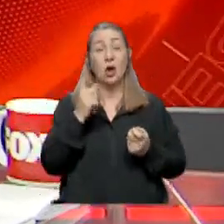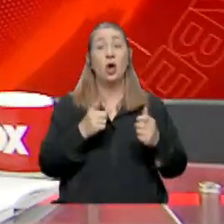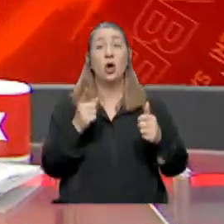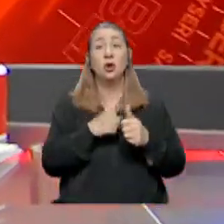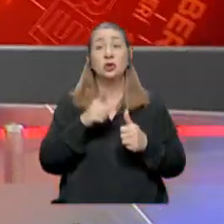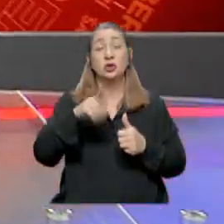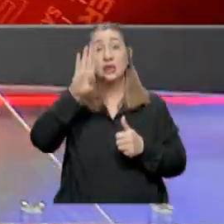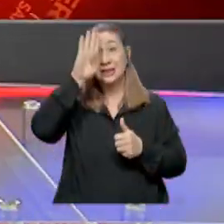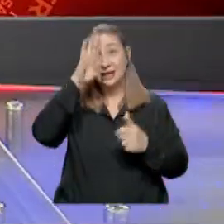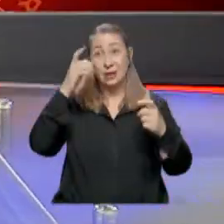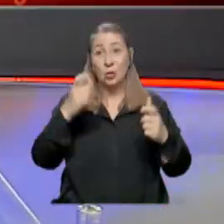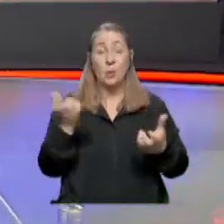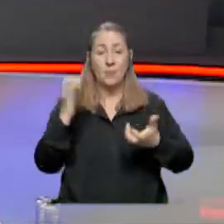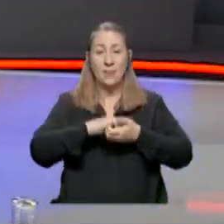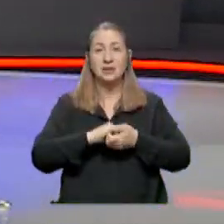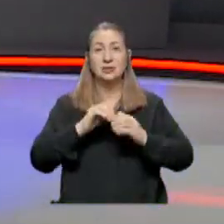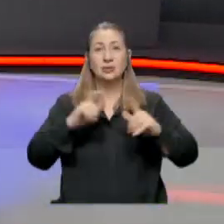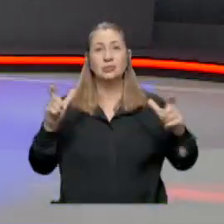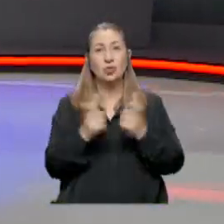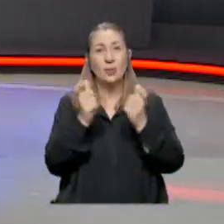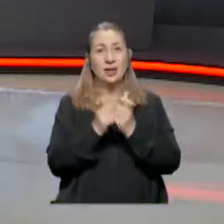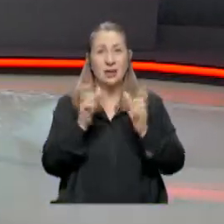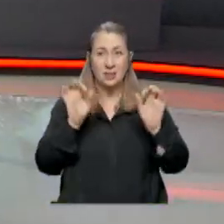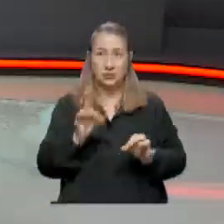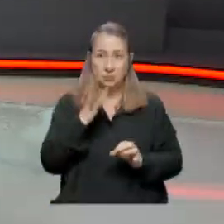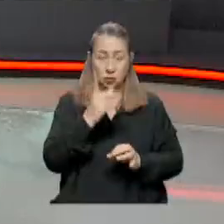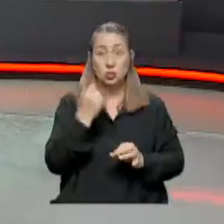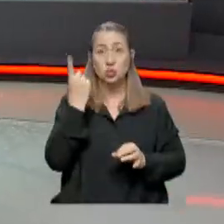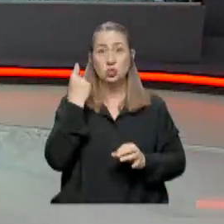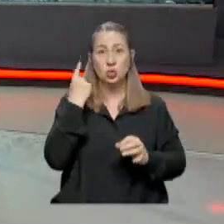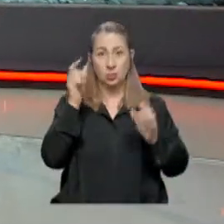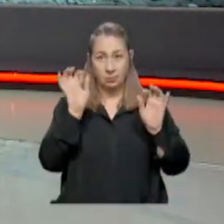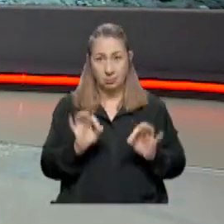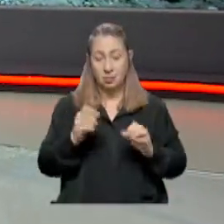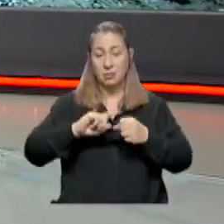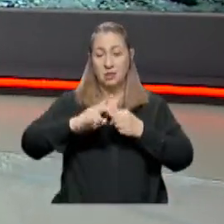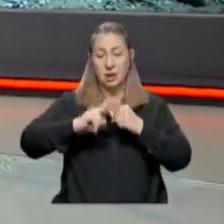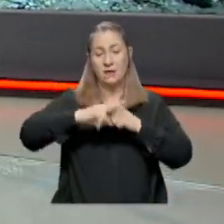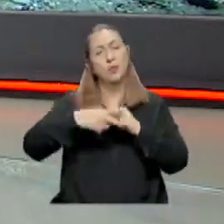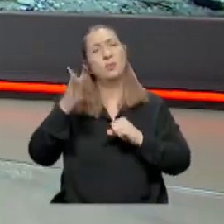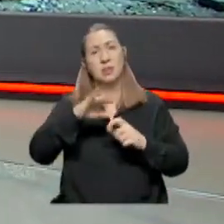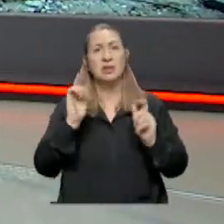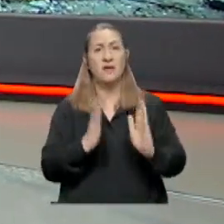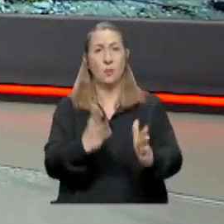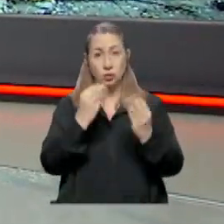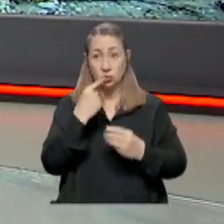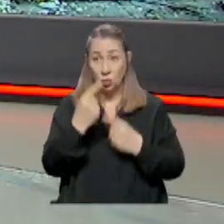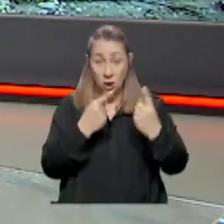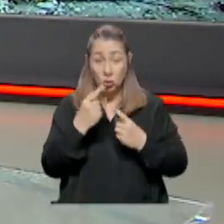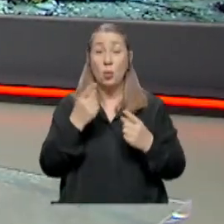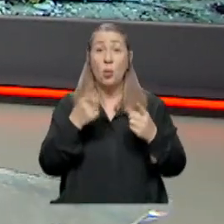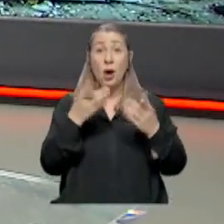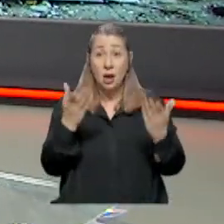Evvela şu İstanbul'da barış müzakereleri başladı biliyorsunuz. Dün yapıldı. Birkaç hafta sonra devam edeceği söyleniyor. Bu